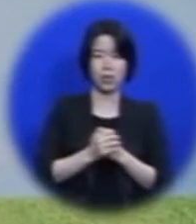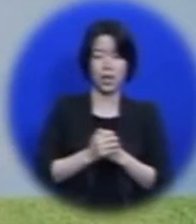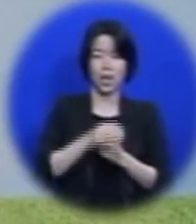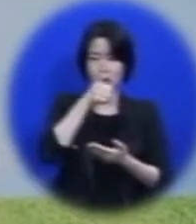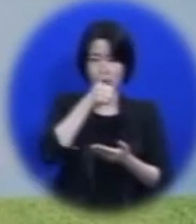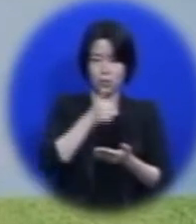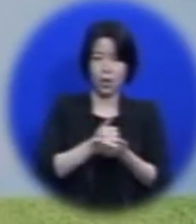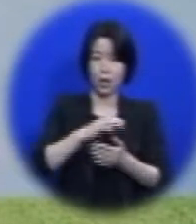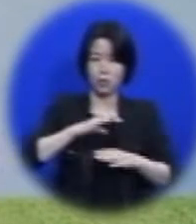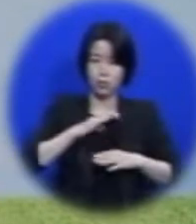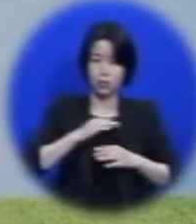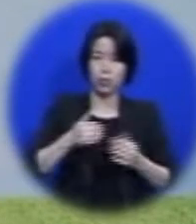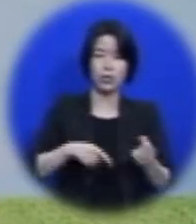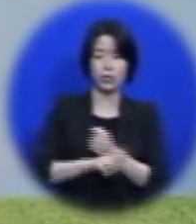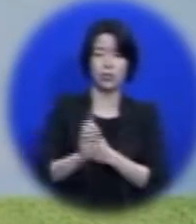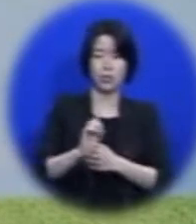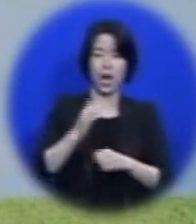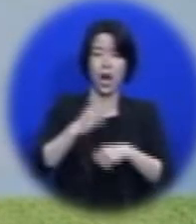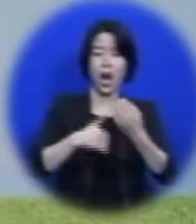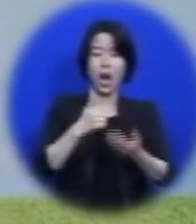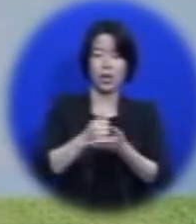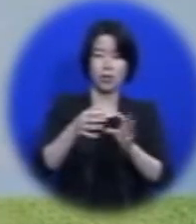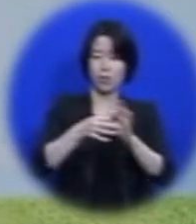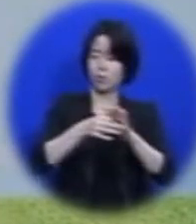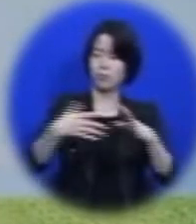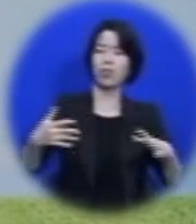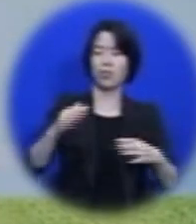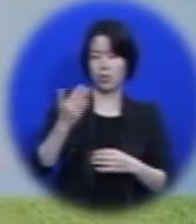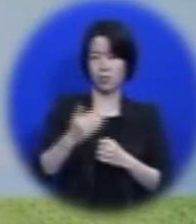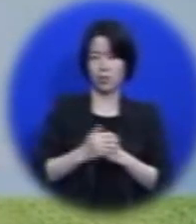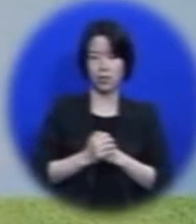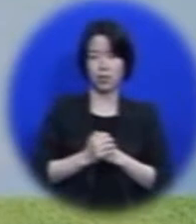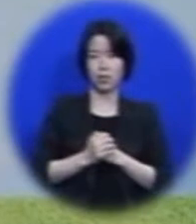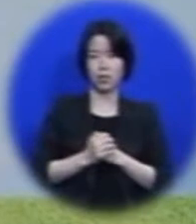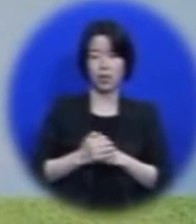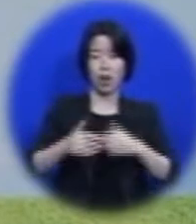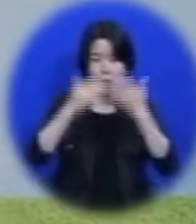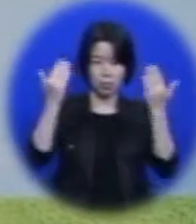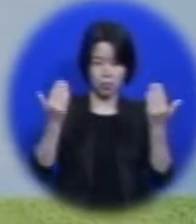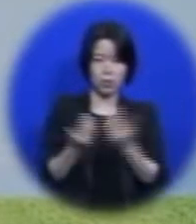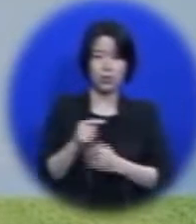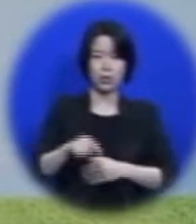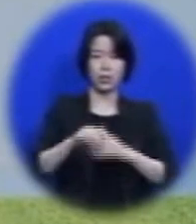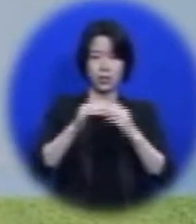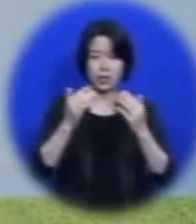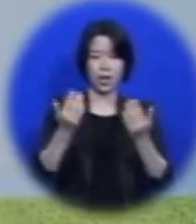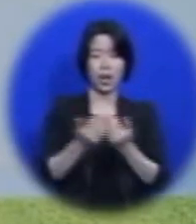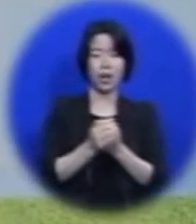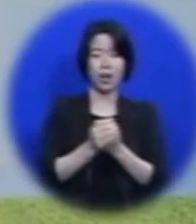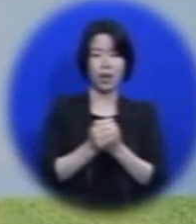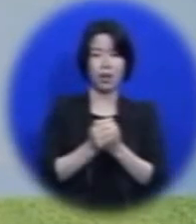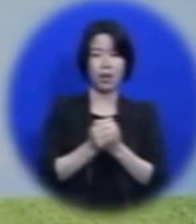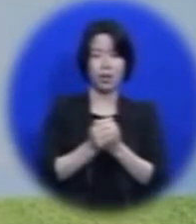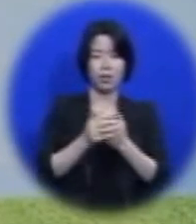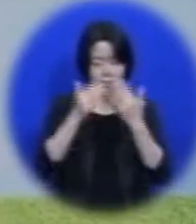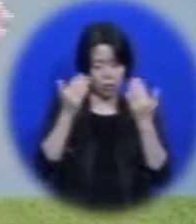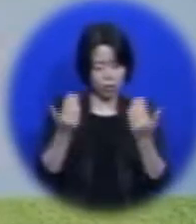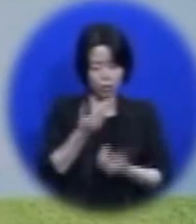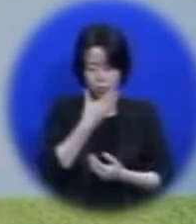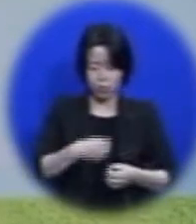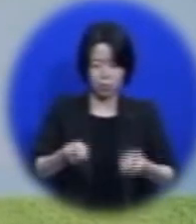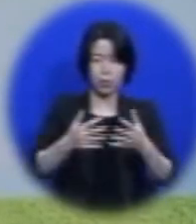죄가 무서운 것은 하나님과의 관계가 끊어지는 겁니다. 모든 것이 다, 모든 축복이